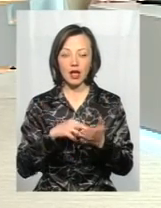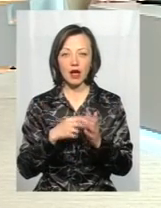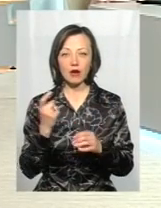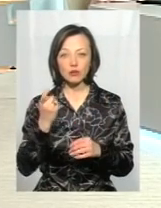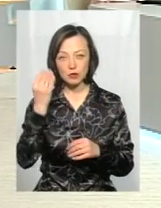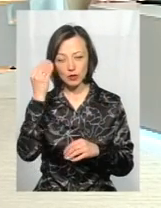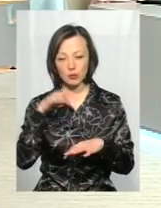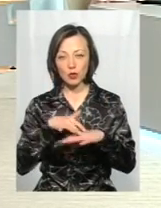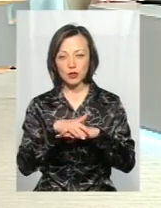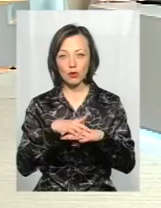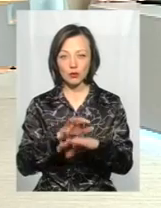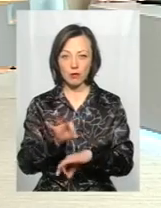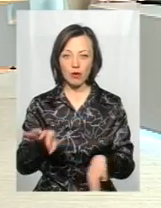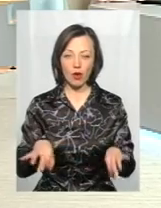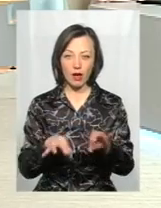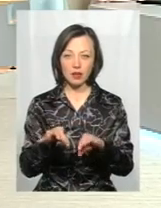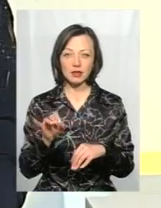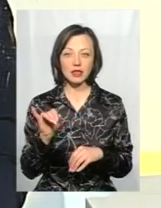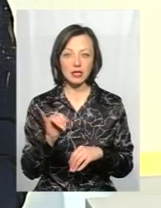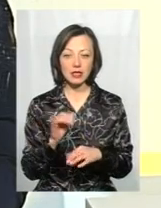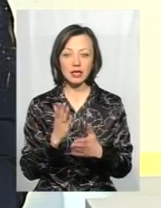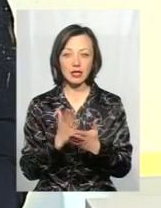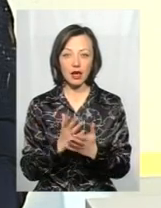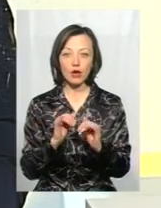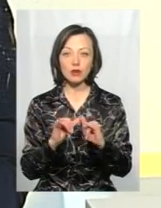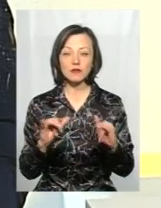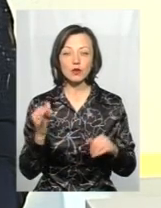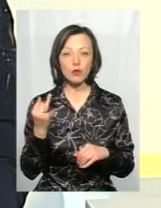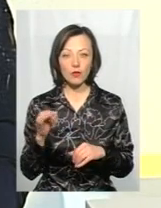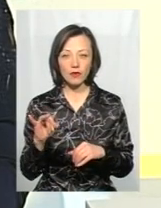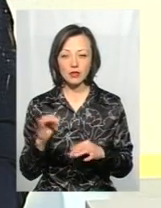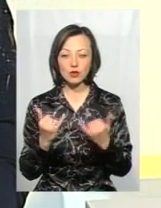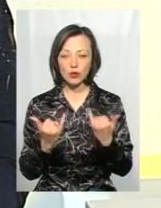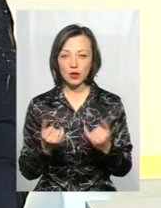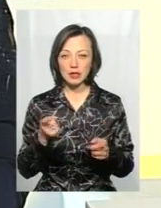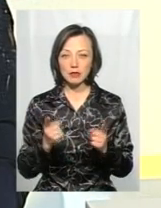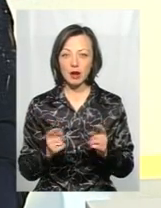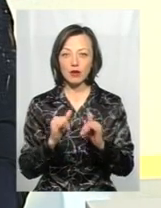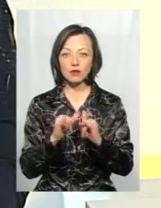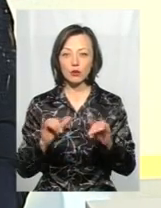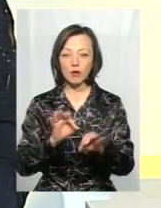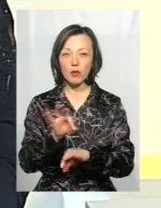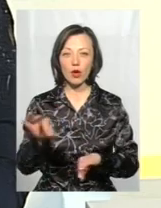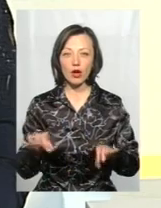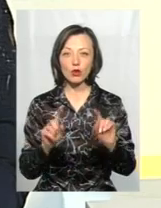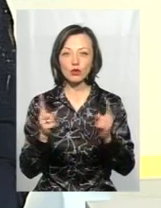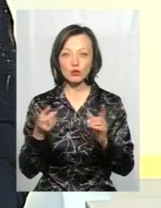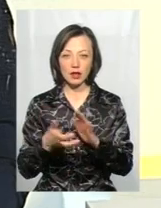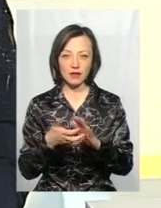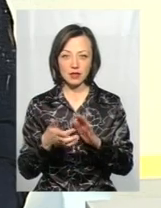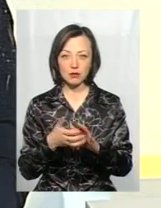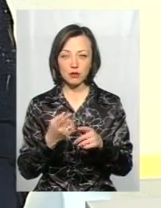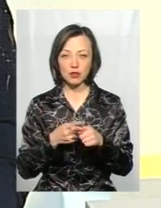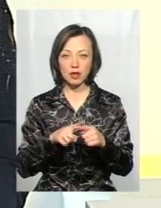економічним розрахунком проєкт. І він є розвитковим. І сьогодні, насправді, розвиткових проєктів дуже не вистачає. Про